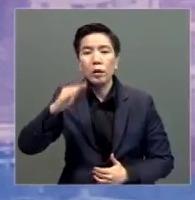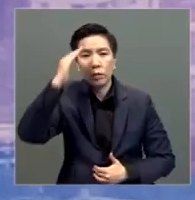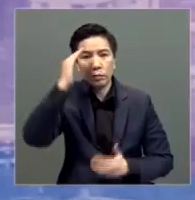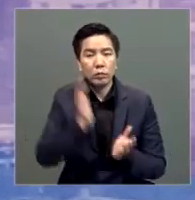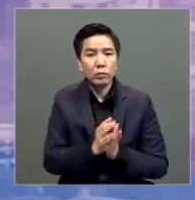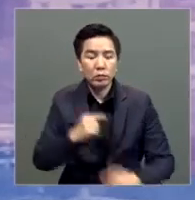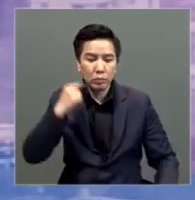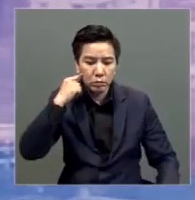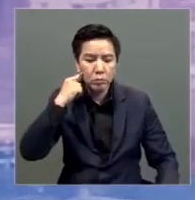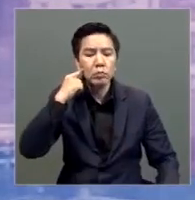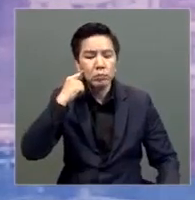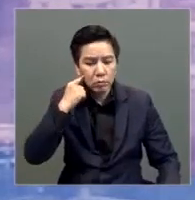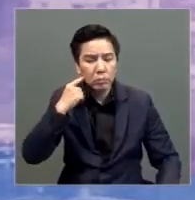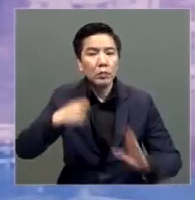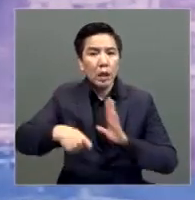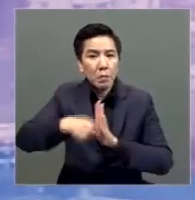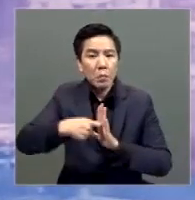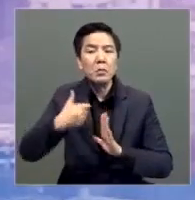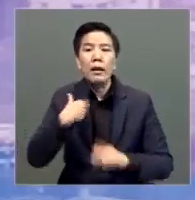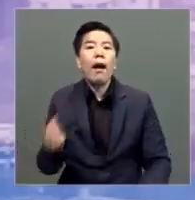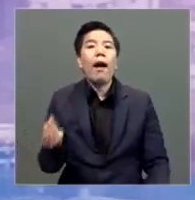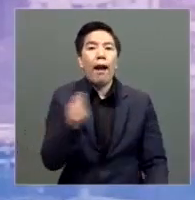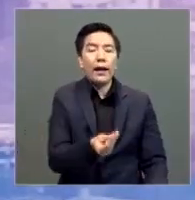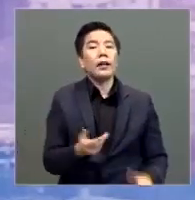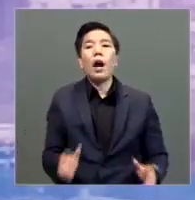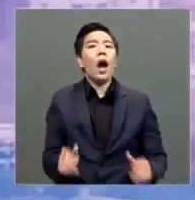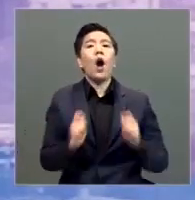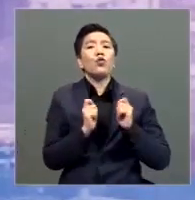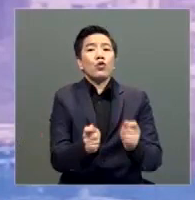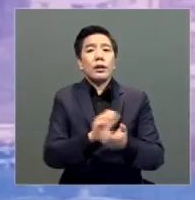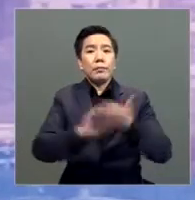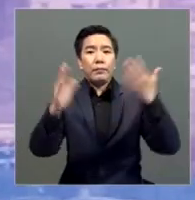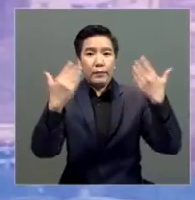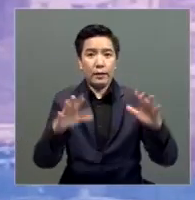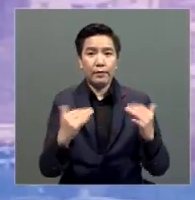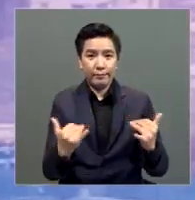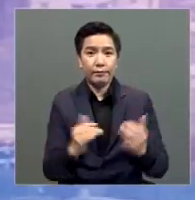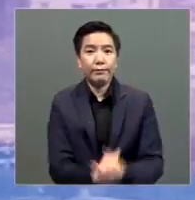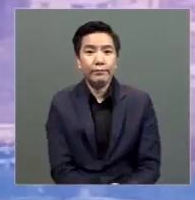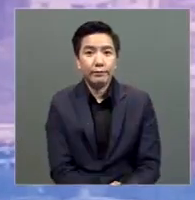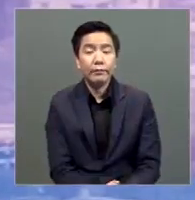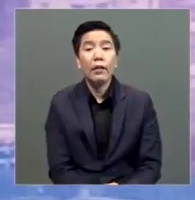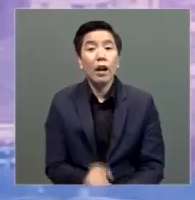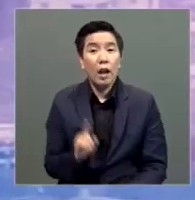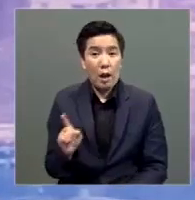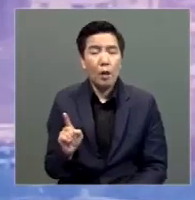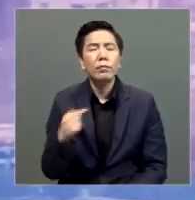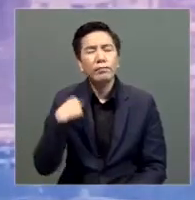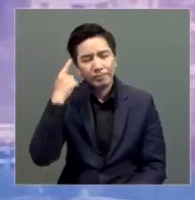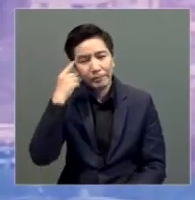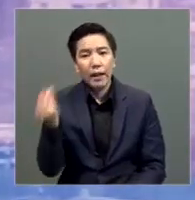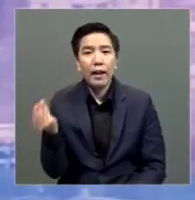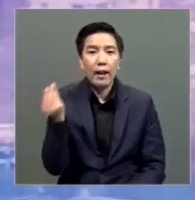นั้นก็ฟังดูมันมีเหตุผลเขาก็อนุญาตเท่านั้นแหละก็ได้รับอนุญาตแล้วซึ่งเขาคงจะอนุญา